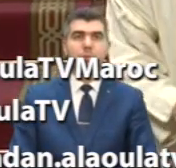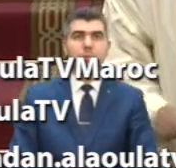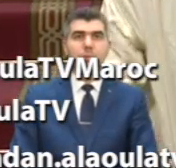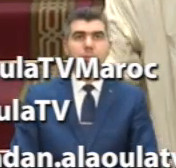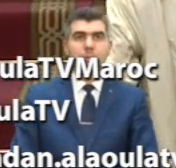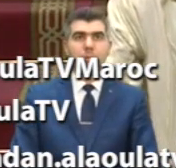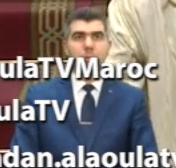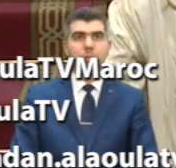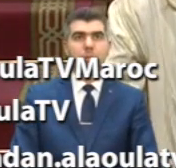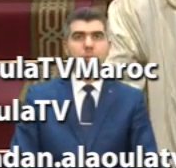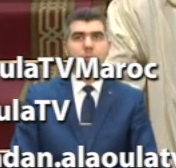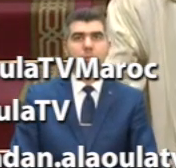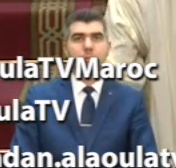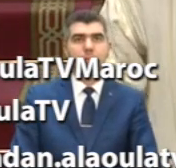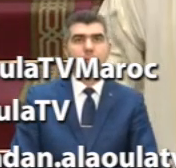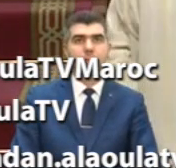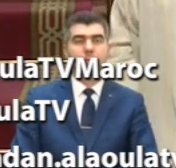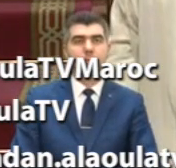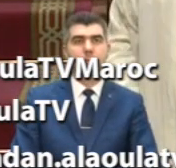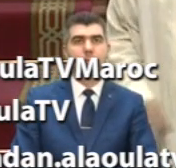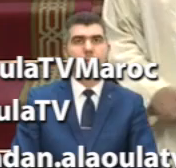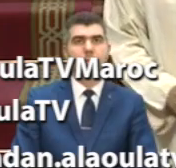لا لا لا لا شكرا.